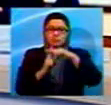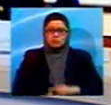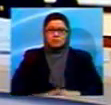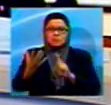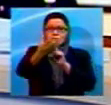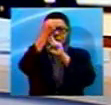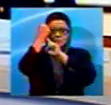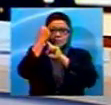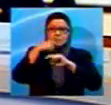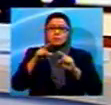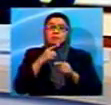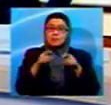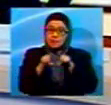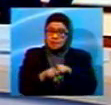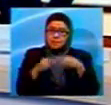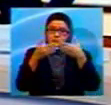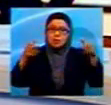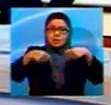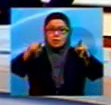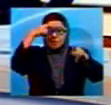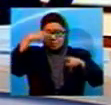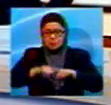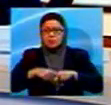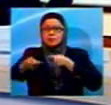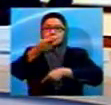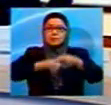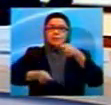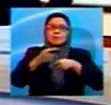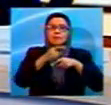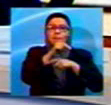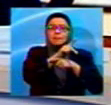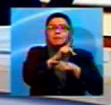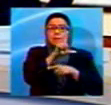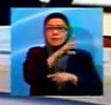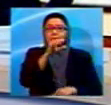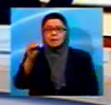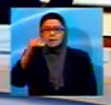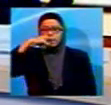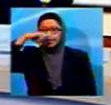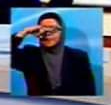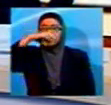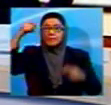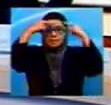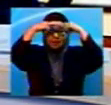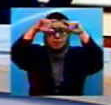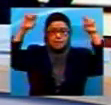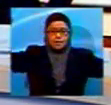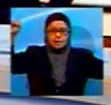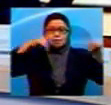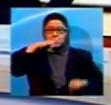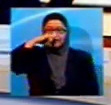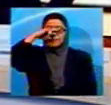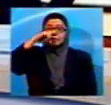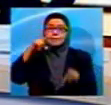sekaligus membuka peluang kepada hubungan dua Hala yang lebih Kukuh antara Kuala Lumpur dan Astana malah presiden Kazakhstan Nor Sultan Nazar